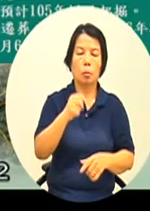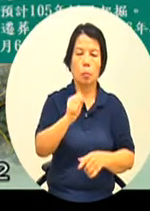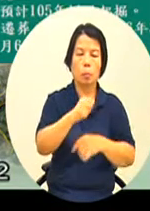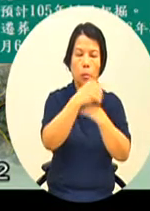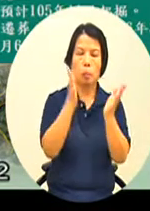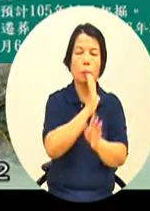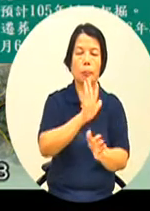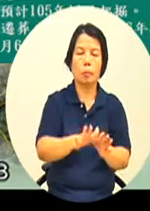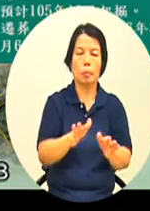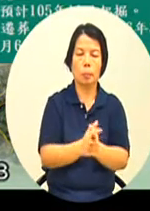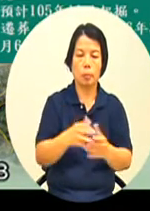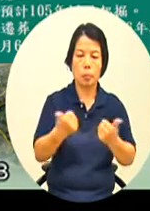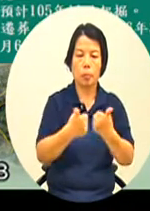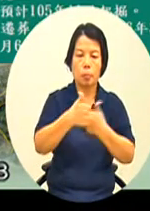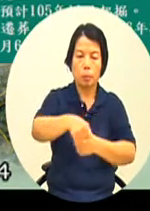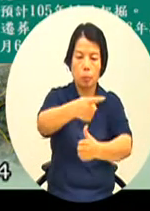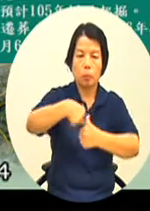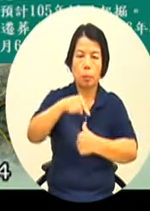的，我们会在